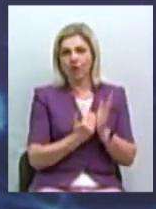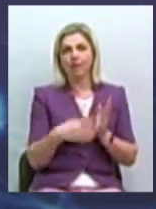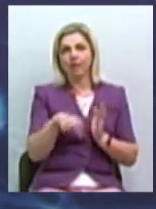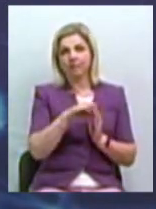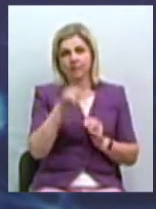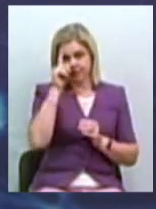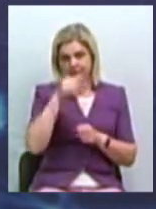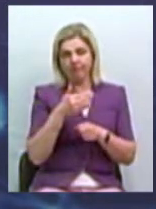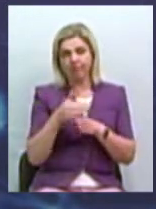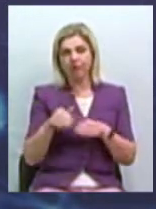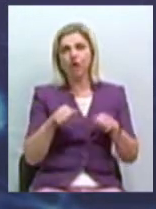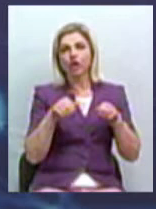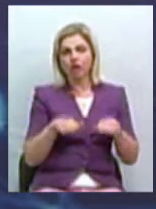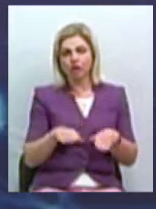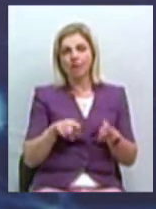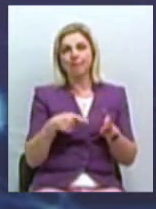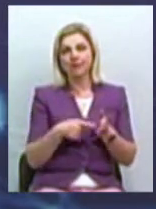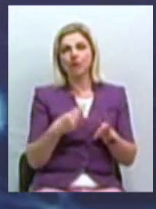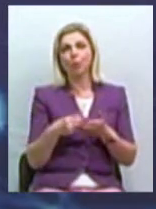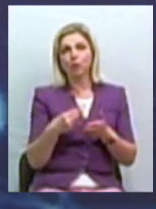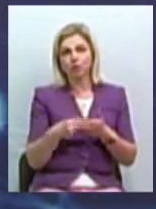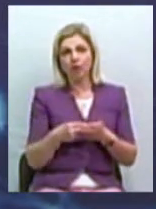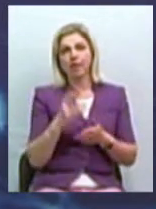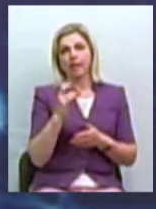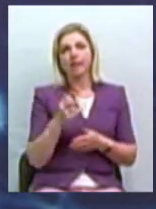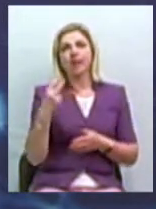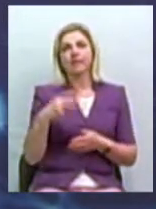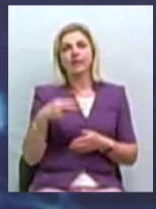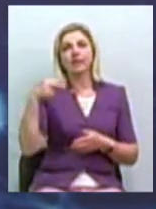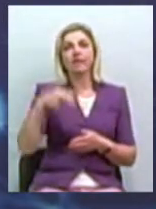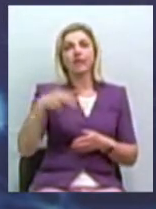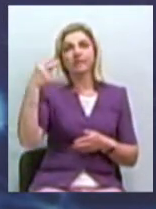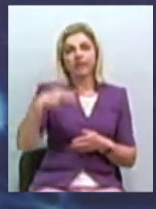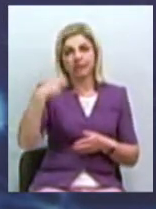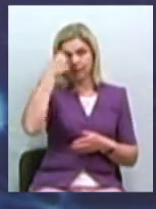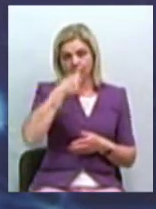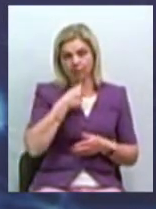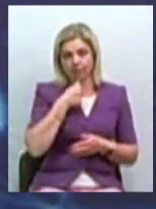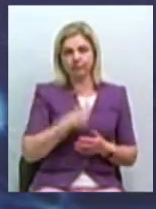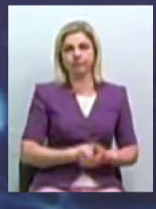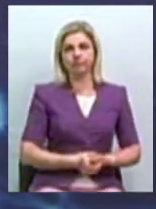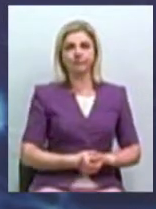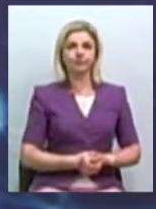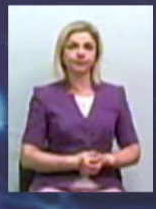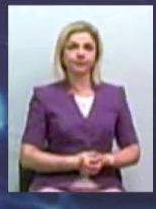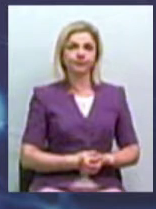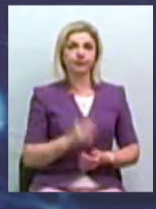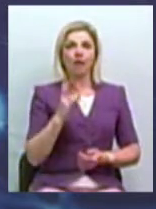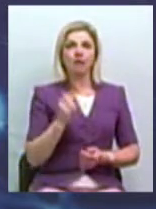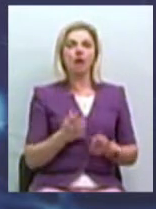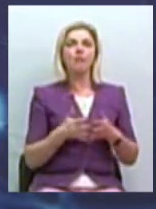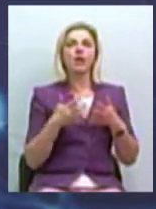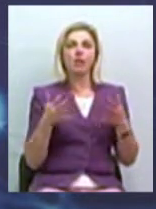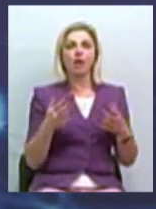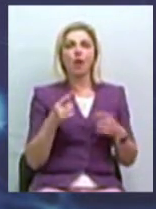будуть вже рішенням про міський бюджет на 2020 рік, після отримання результатів голосування. На великі